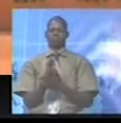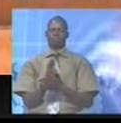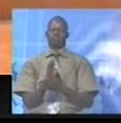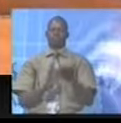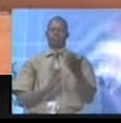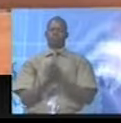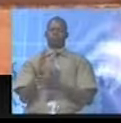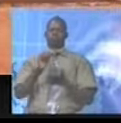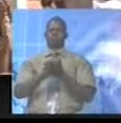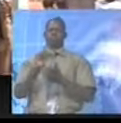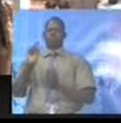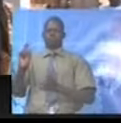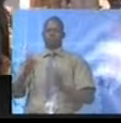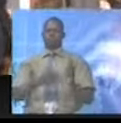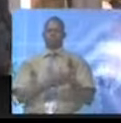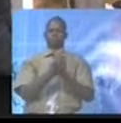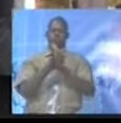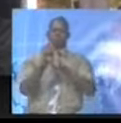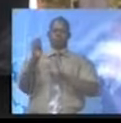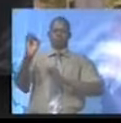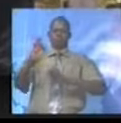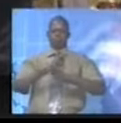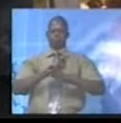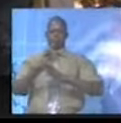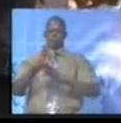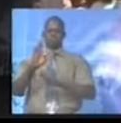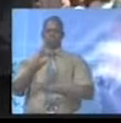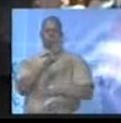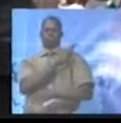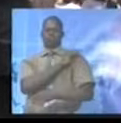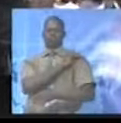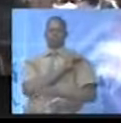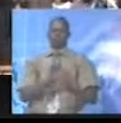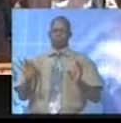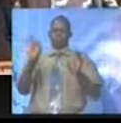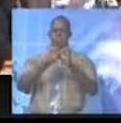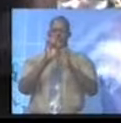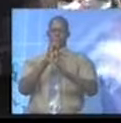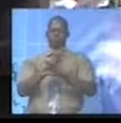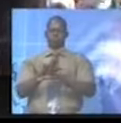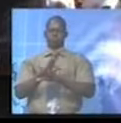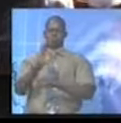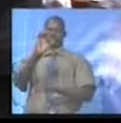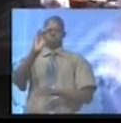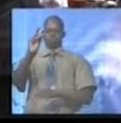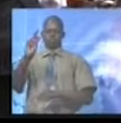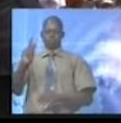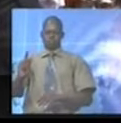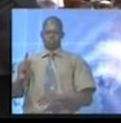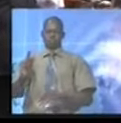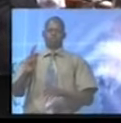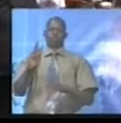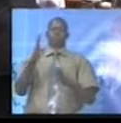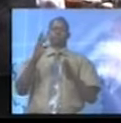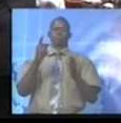Par ce geste, l'expert géomètre de formation Haruna Welgo, élu conseiller du Congrès pour la démocratie et le progrès